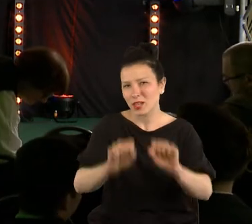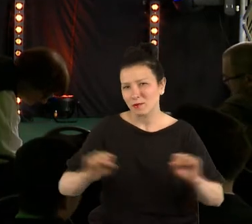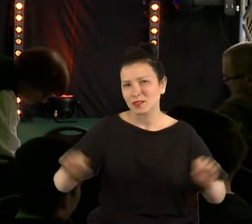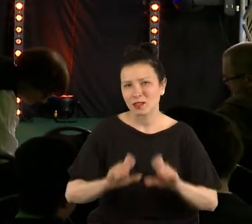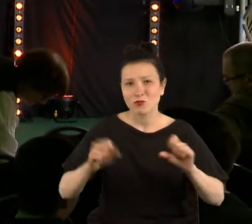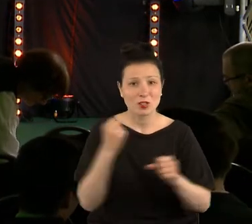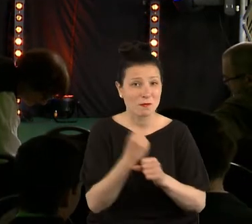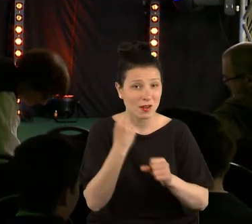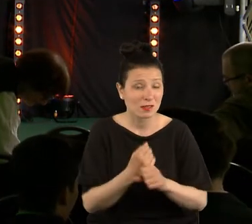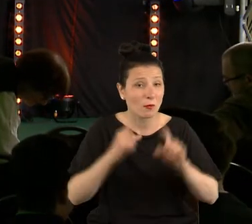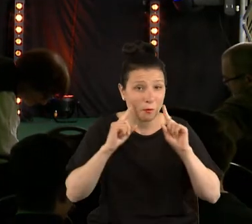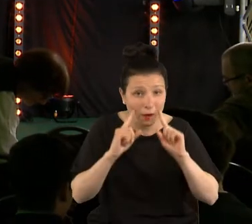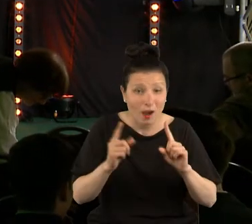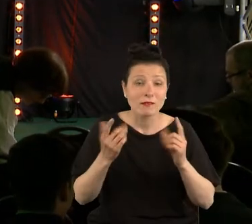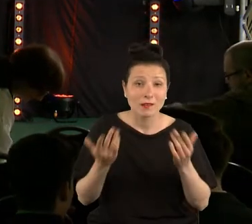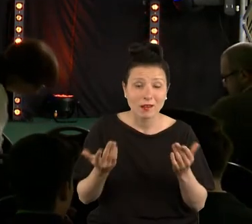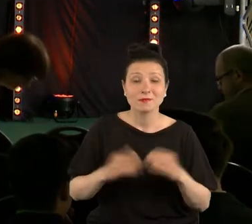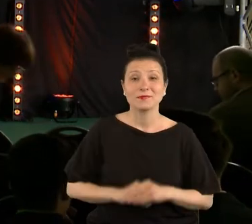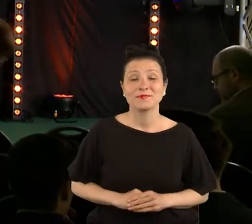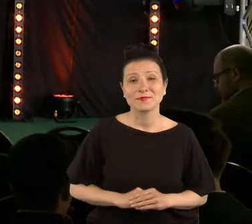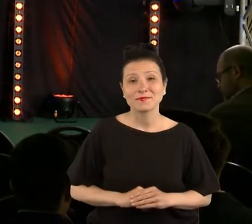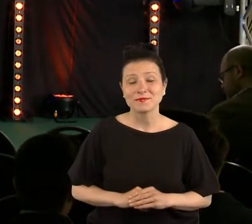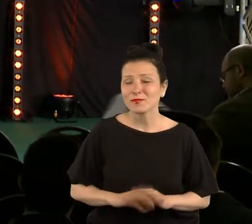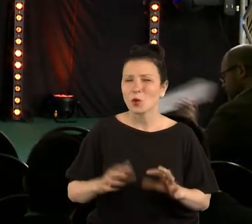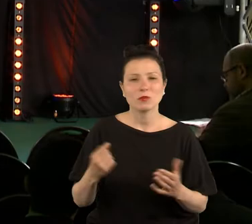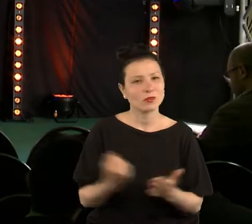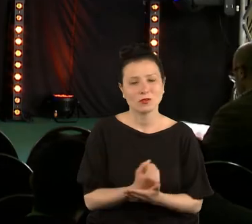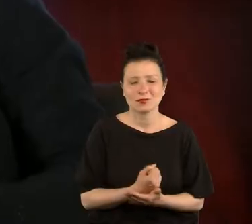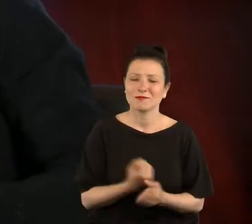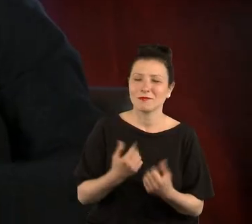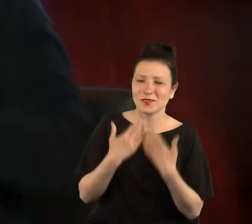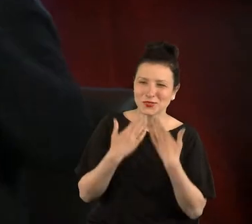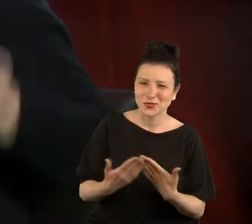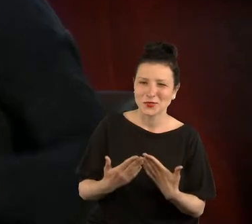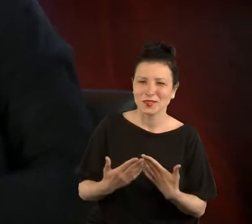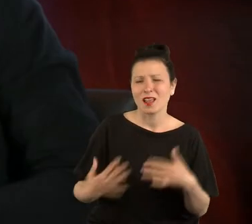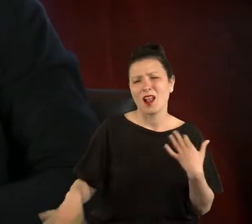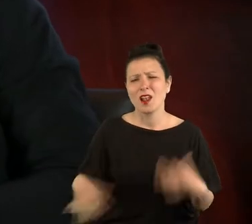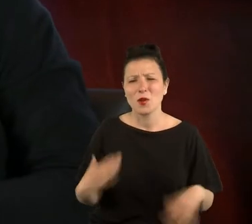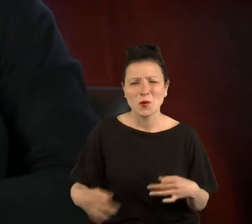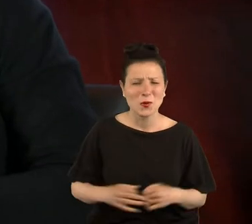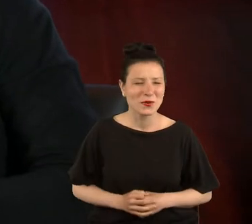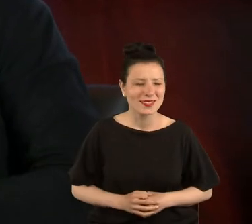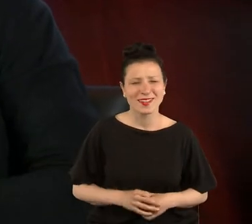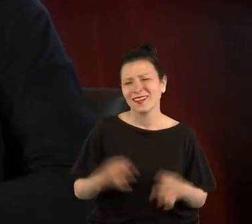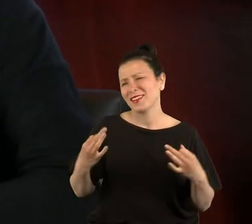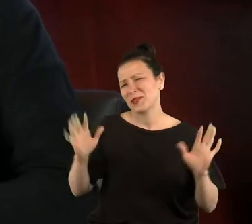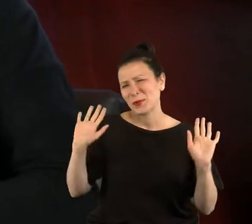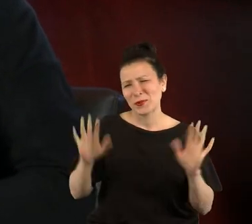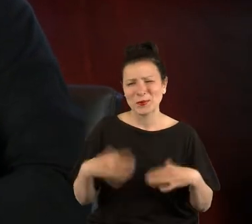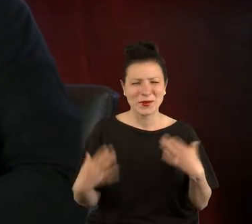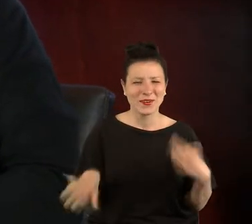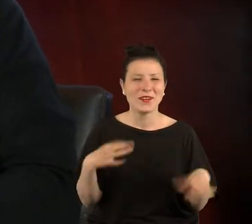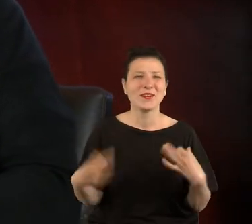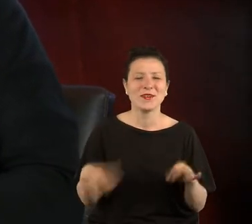pracy, bo rzeczywiście to jest konieczne. Bardzo ci dziękuję za ten luz. Teraz to już jesteśmy w ogóle na luzie, już